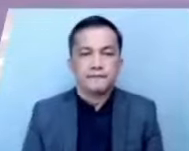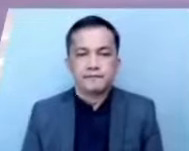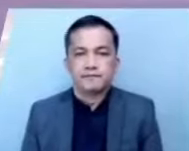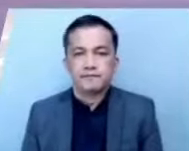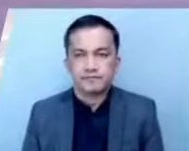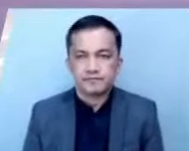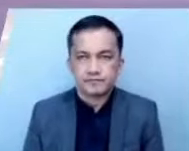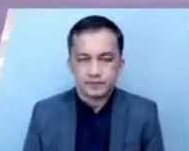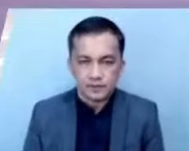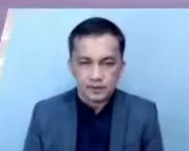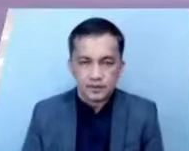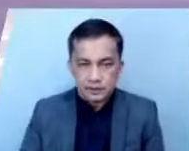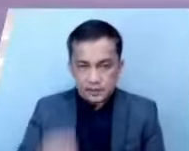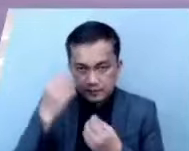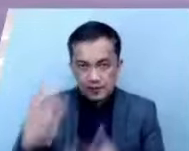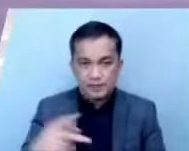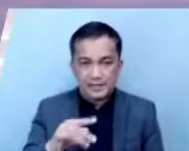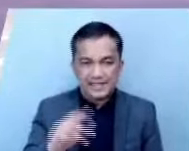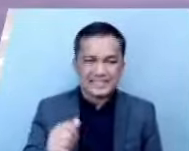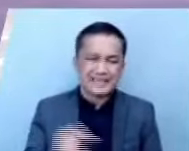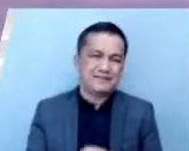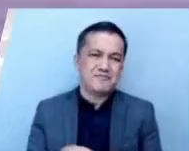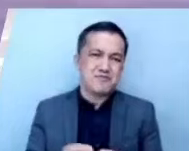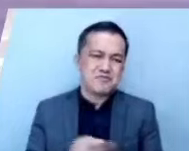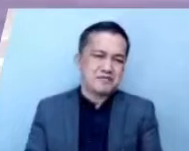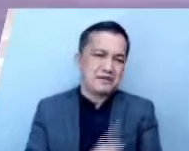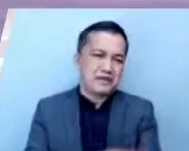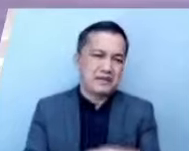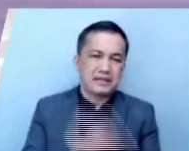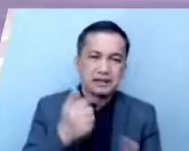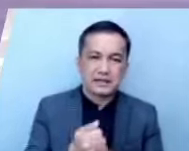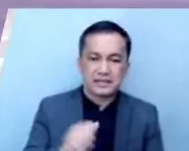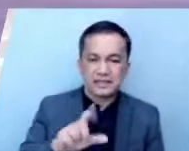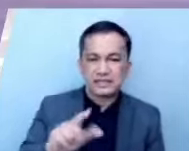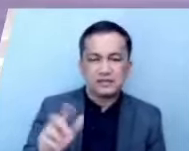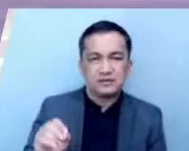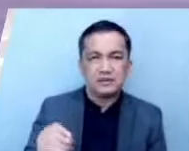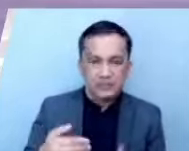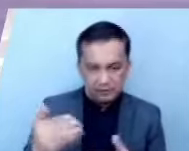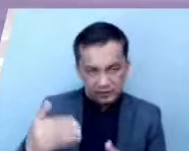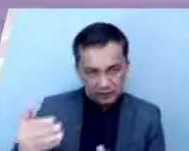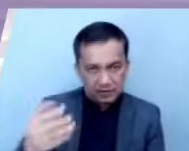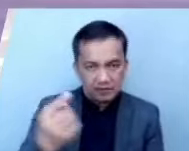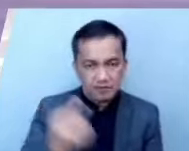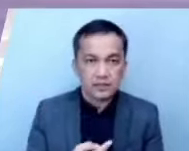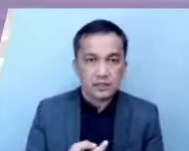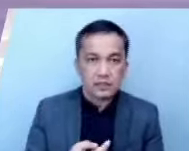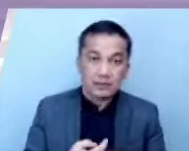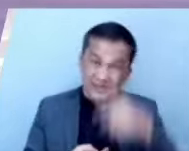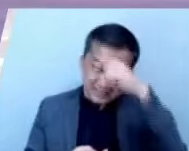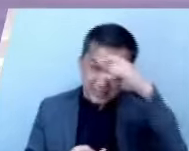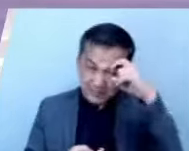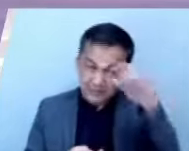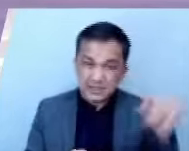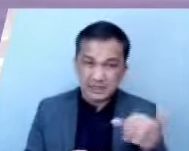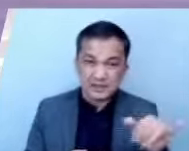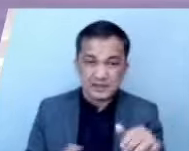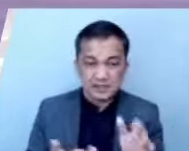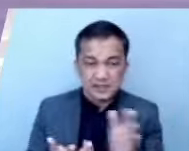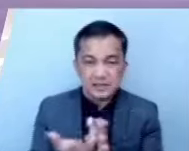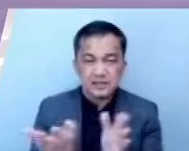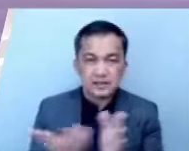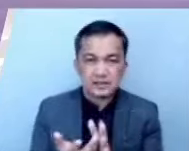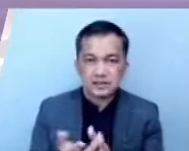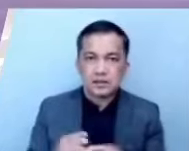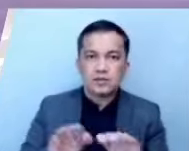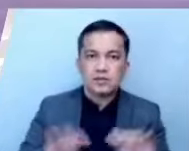Nagabisyo ng pag-asa na mas titindi pa ang epekto ng El Niño sa mga susunod na buwan. Magtatag-init na rin kaya sa Ilog Pasig may mga kabataang